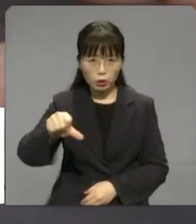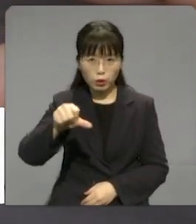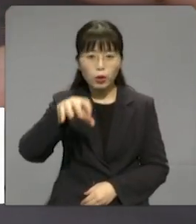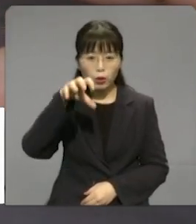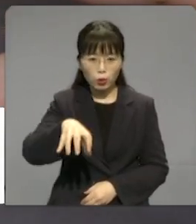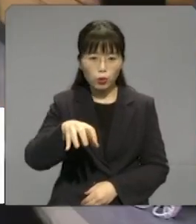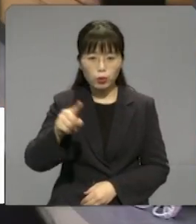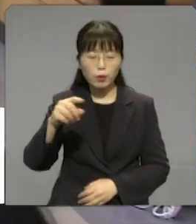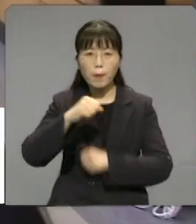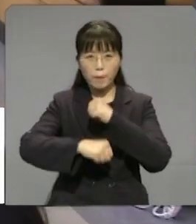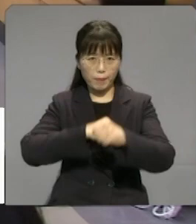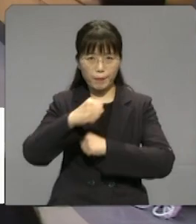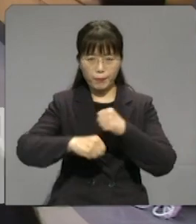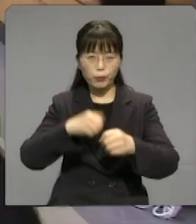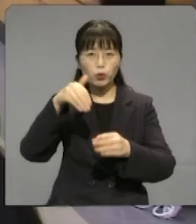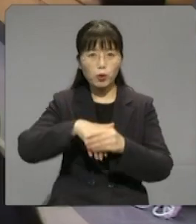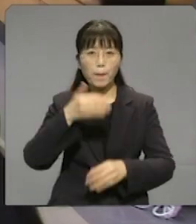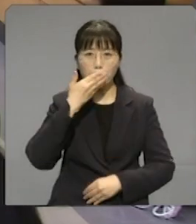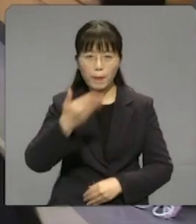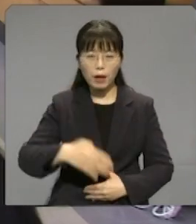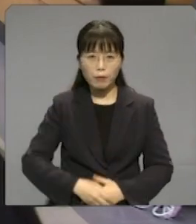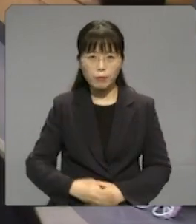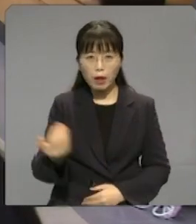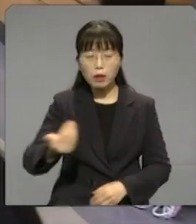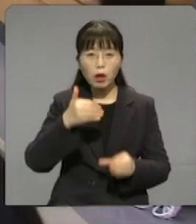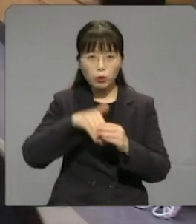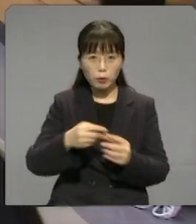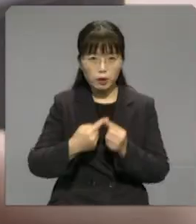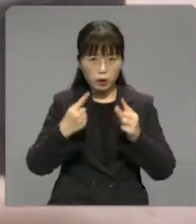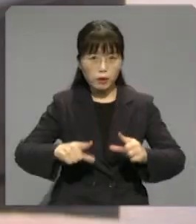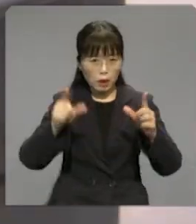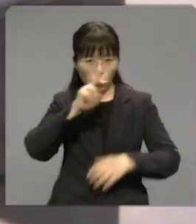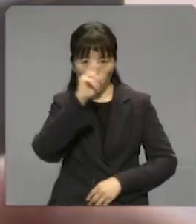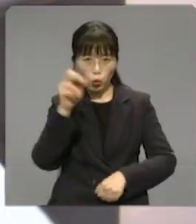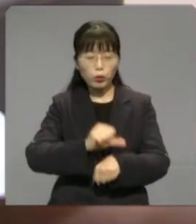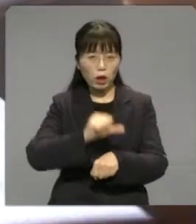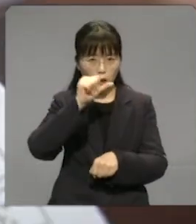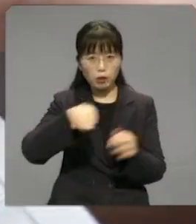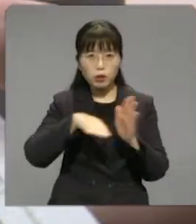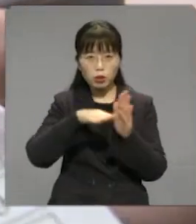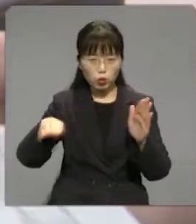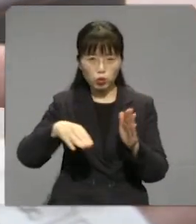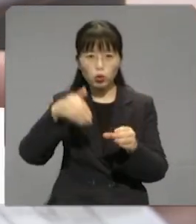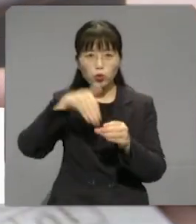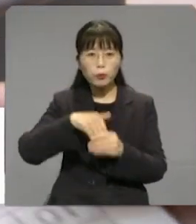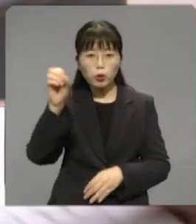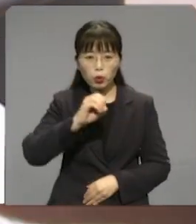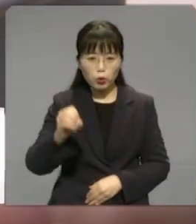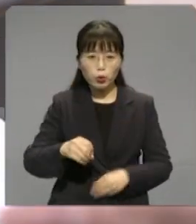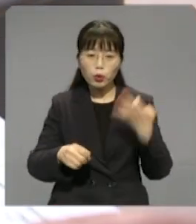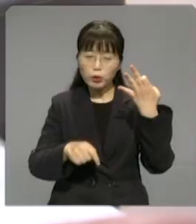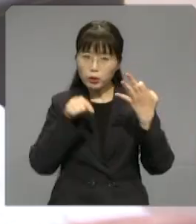3,556곳 어디서든 투표할 수 있습니다. 사전투표 첫날 오후 5시 기준 투표율은